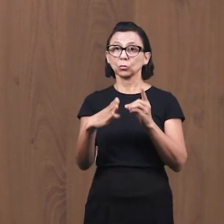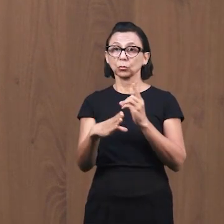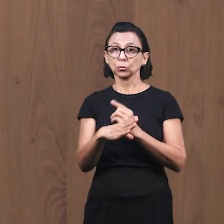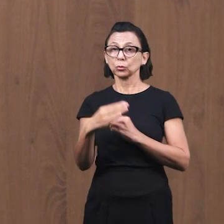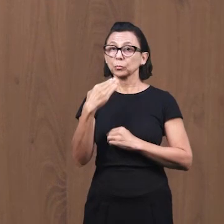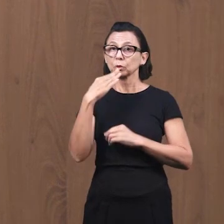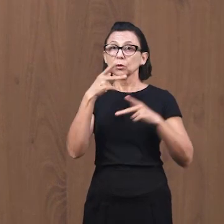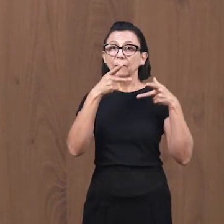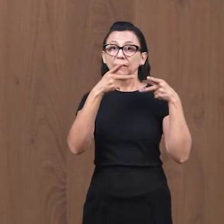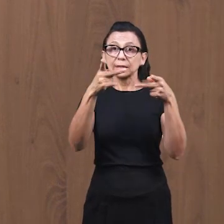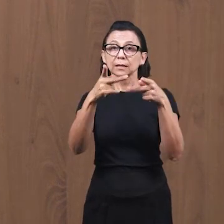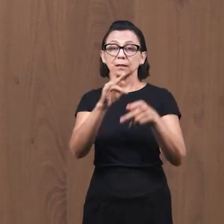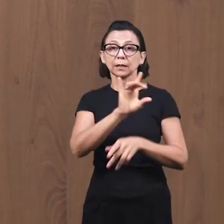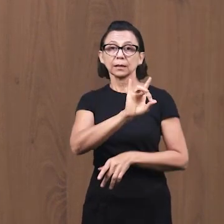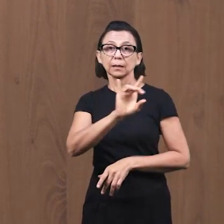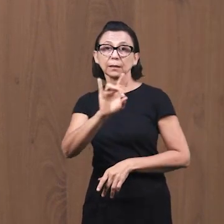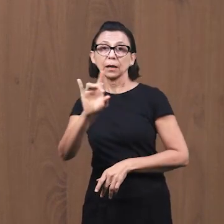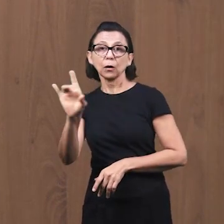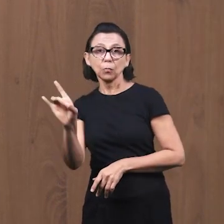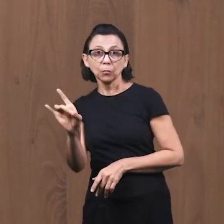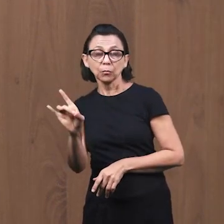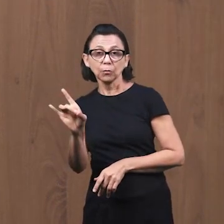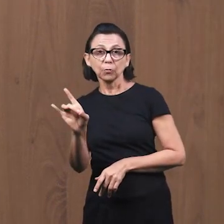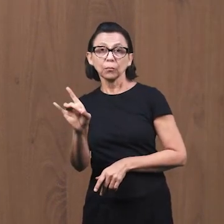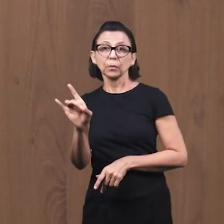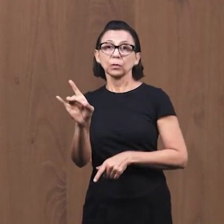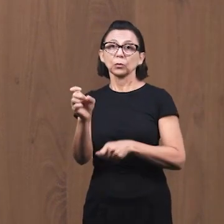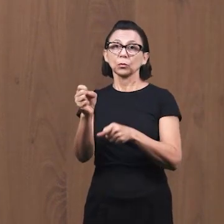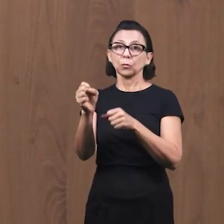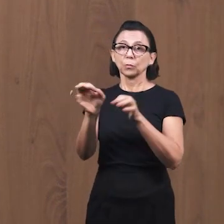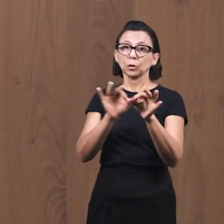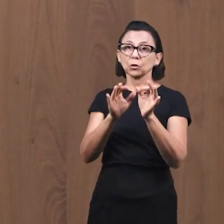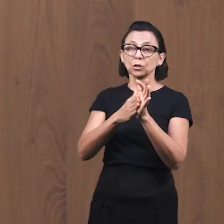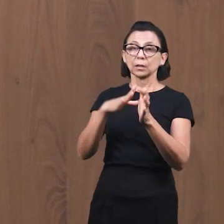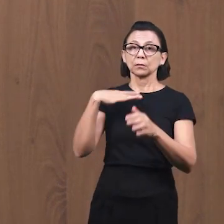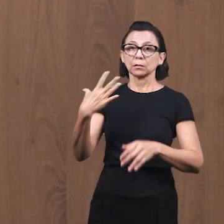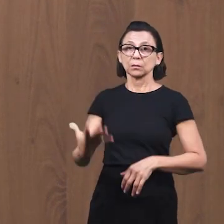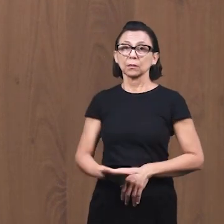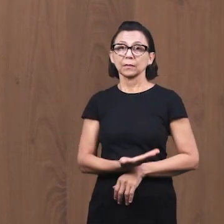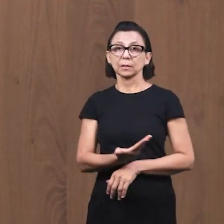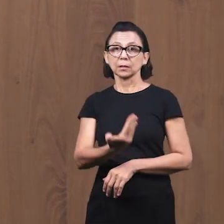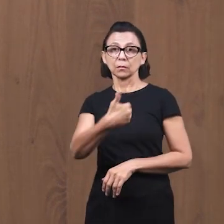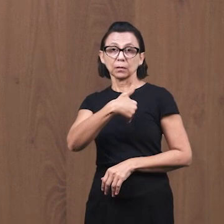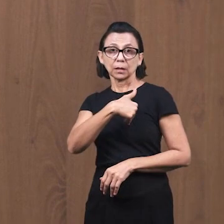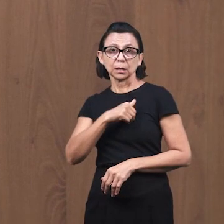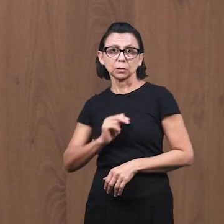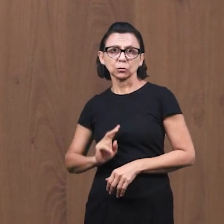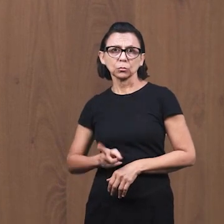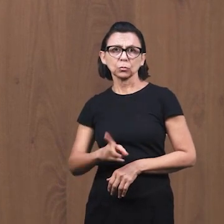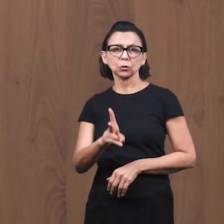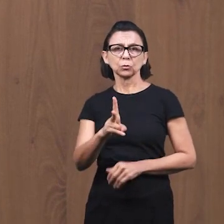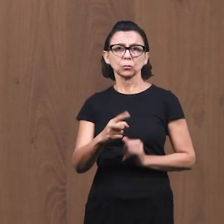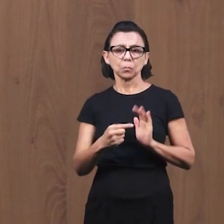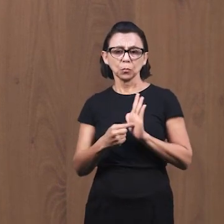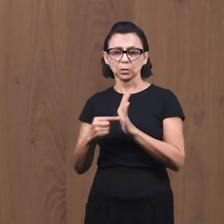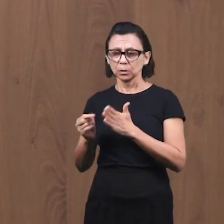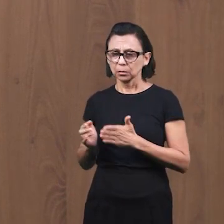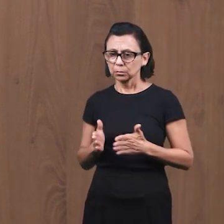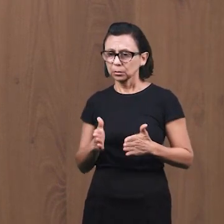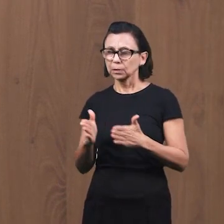благословлены, чтобы чудная, искренняя, истинная работа, она продолжала пребывать в сердцах